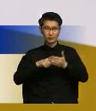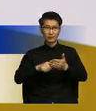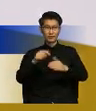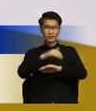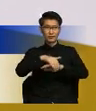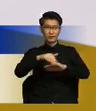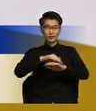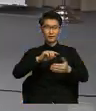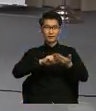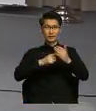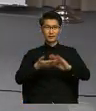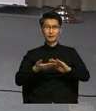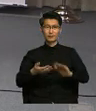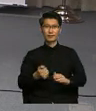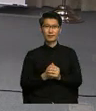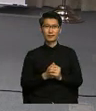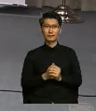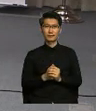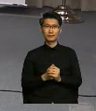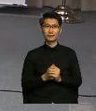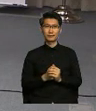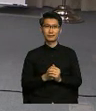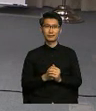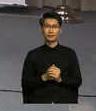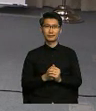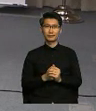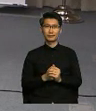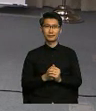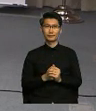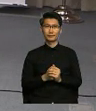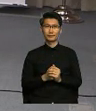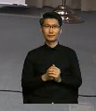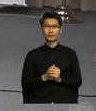추진 전략을 펼쳐나가겠습니다. 딜라이브 서울경기 케이블TV 박면입니다.